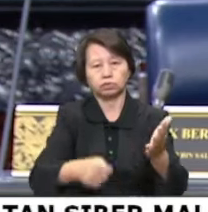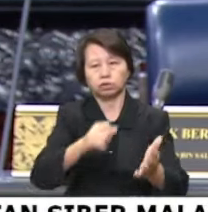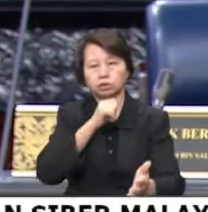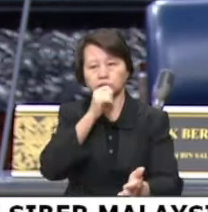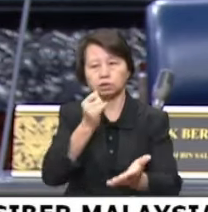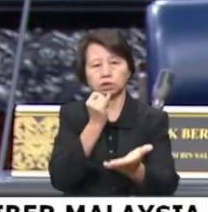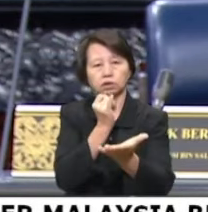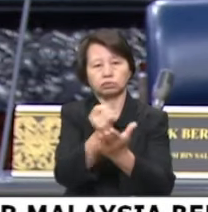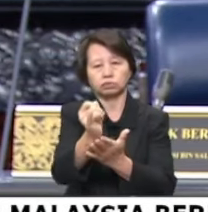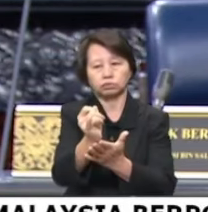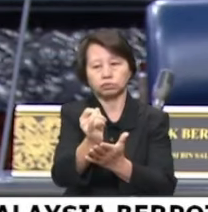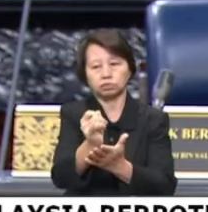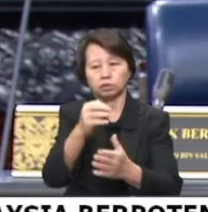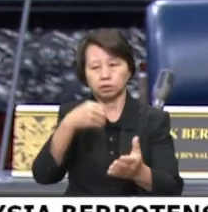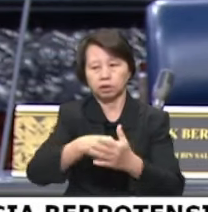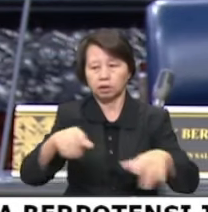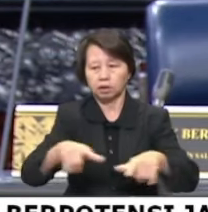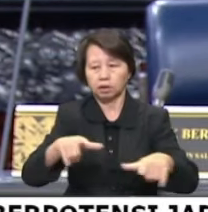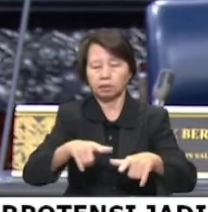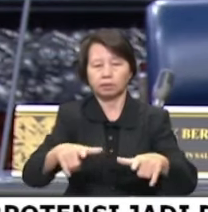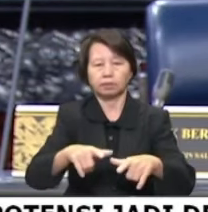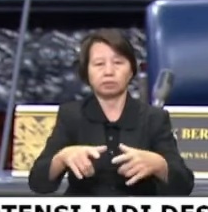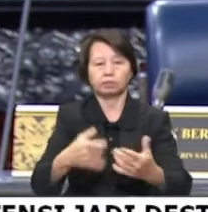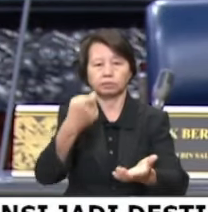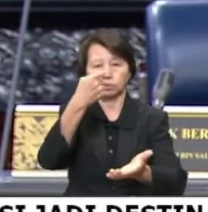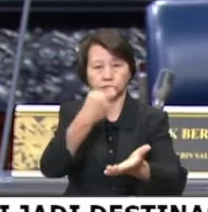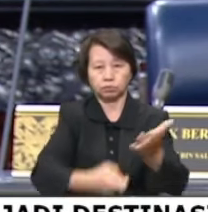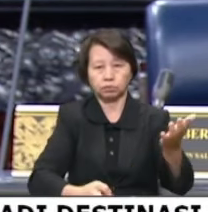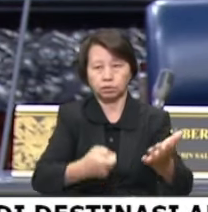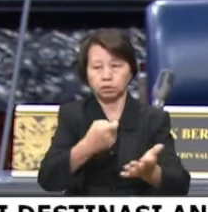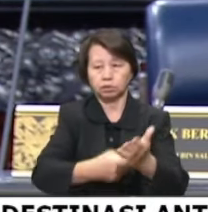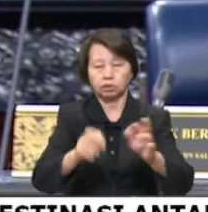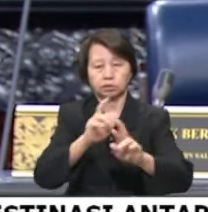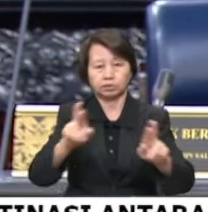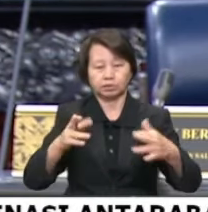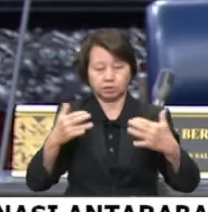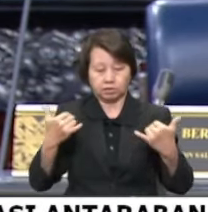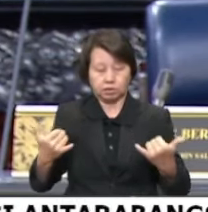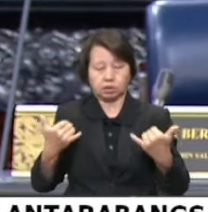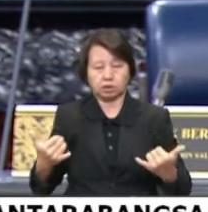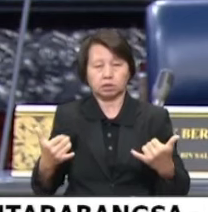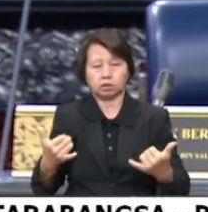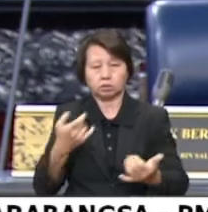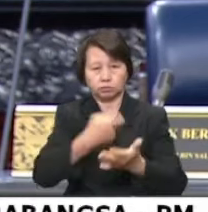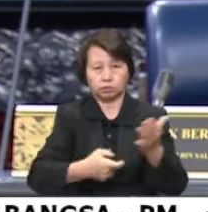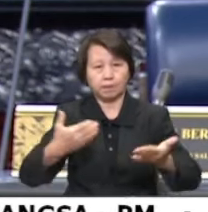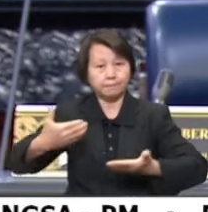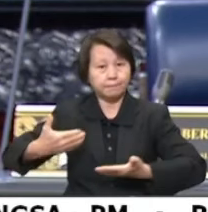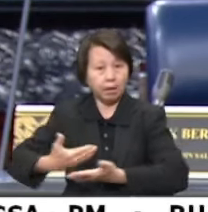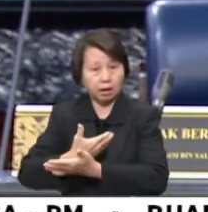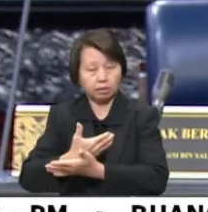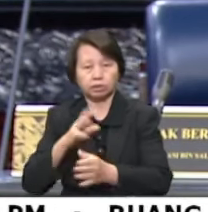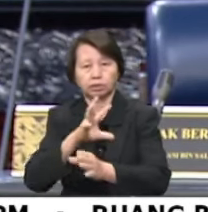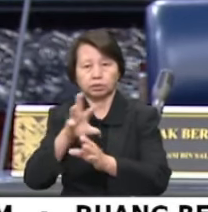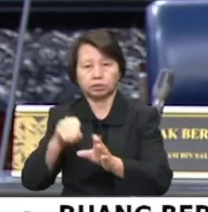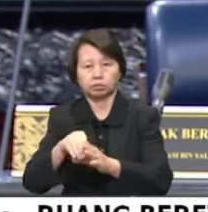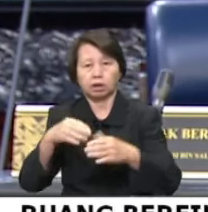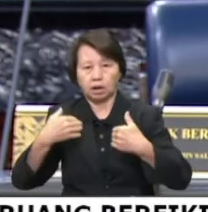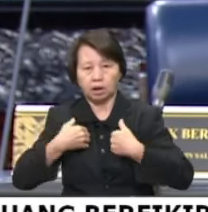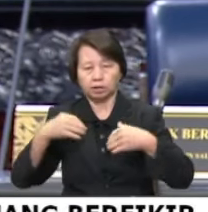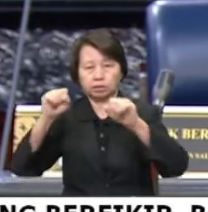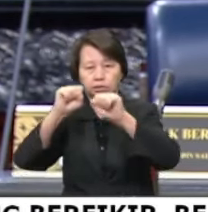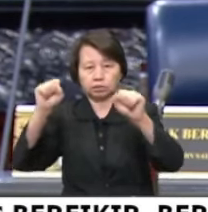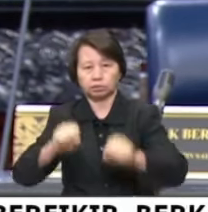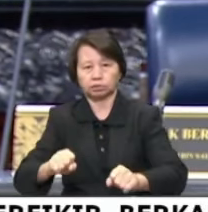tidak jujur di dalam pelaksanaan struktur cukai yang sedia ada ataupun struktur cukai yang baru, termasuklah mengadakan